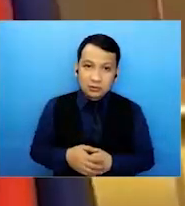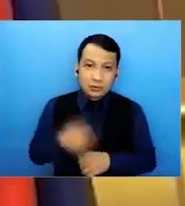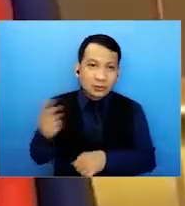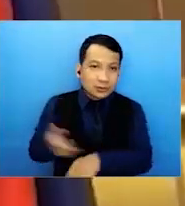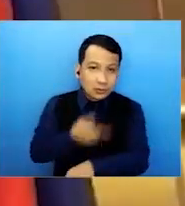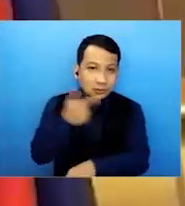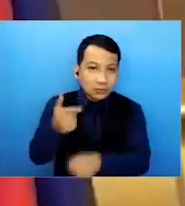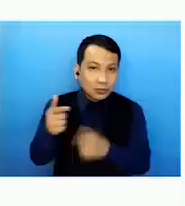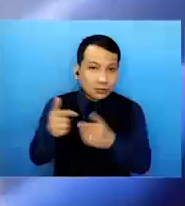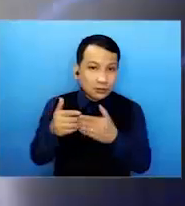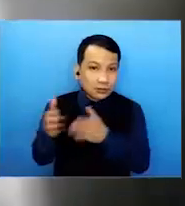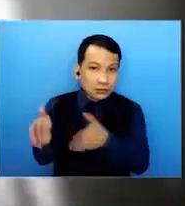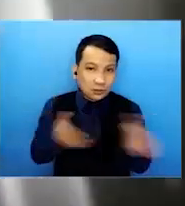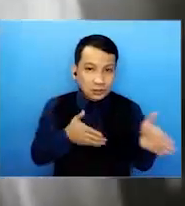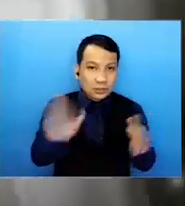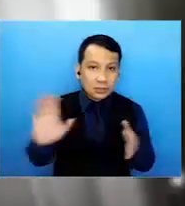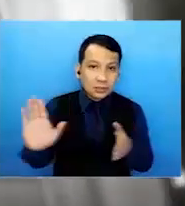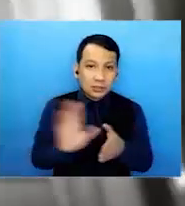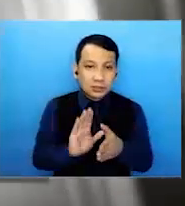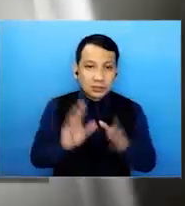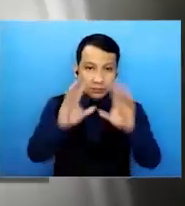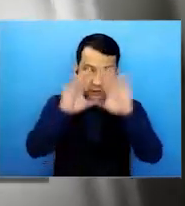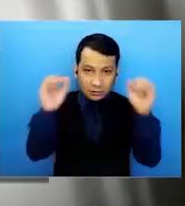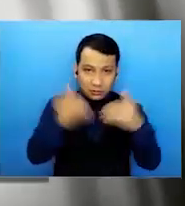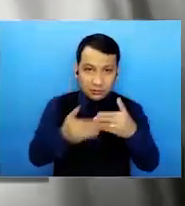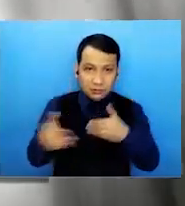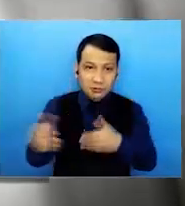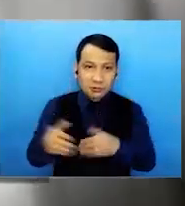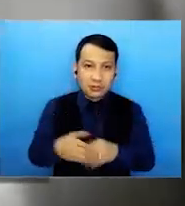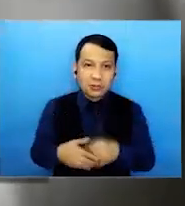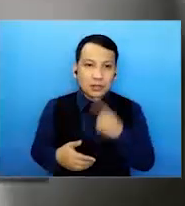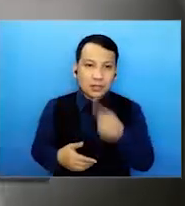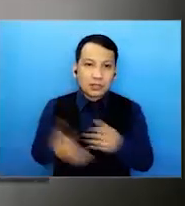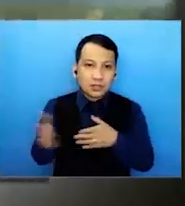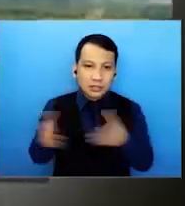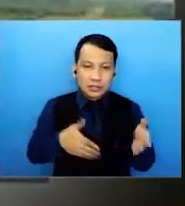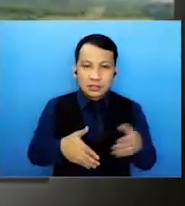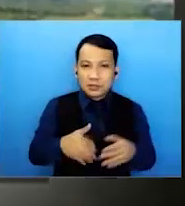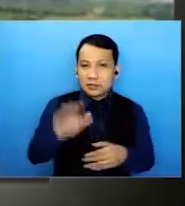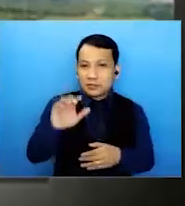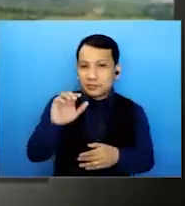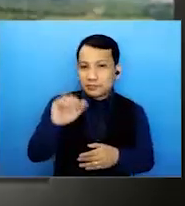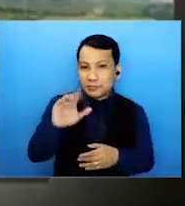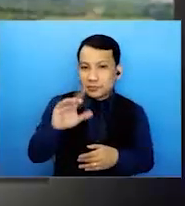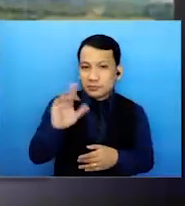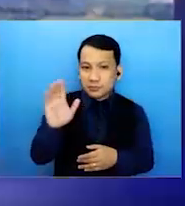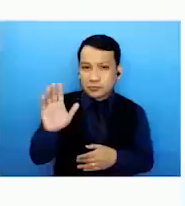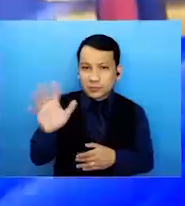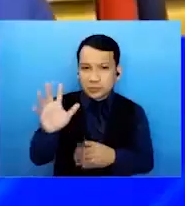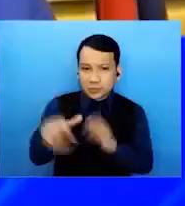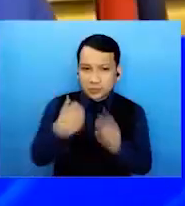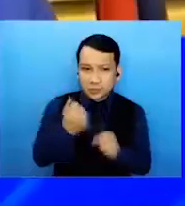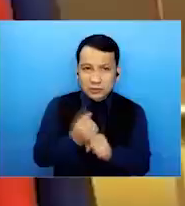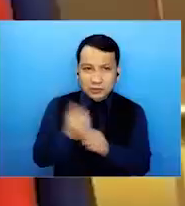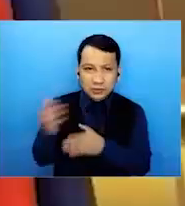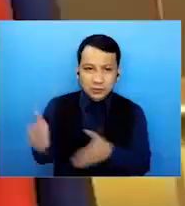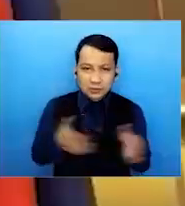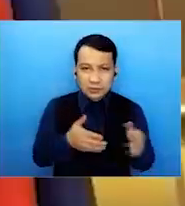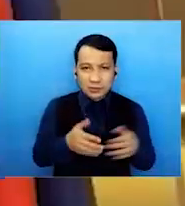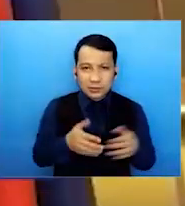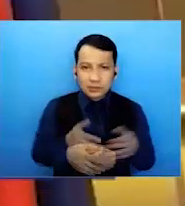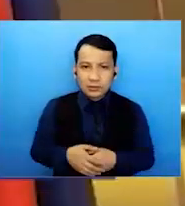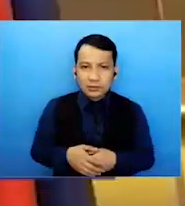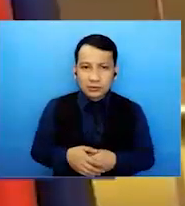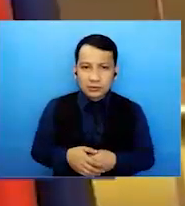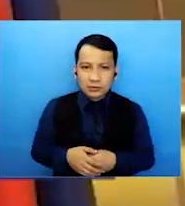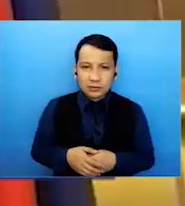a concrete long-term plan for our country. Ang plano pang bansa is 15, 20 years, 30 years, 50 years. Mayroon kasi akong ginawang 22 rounds sa